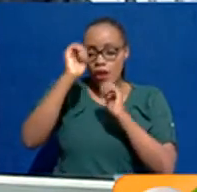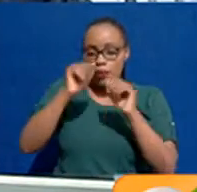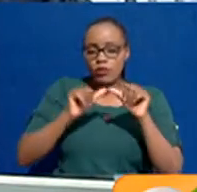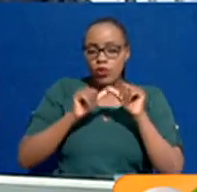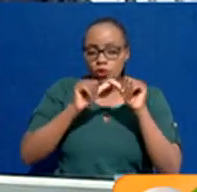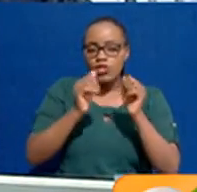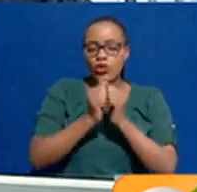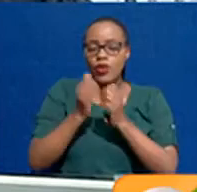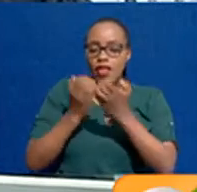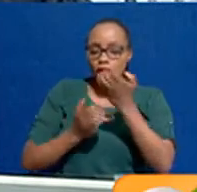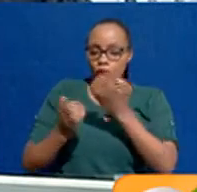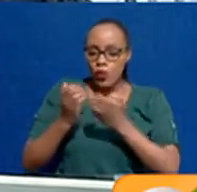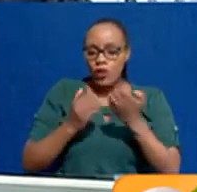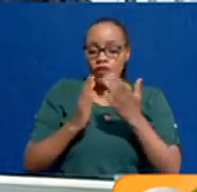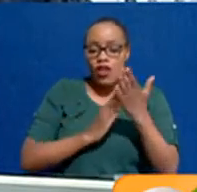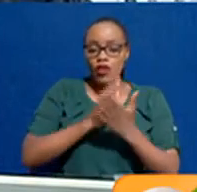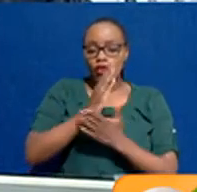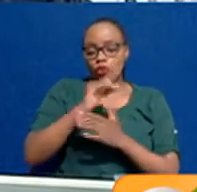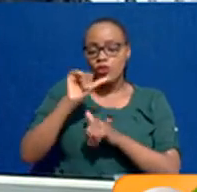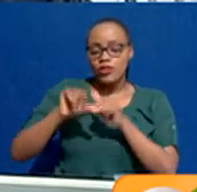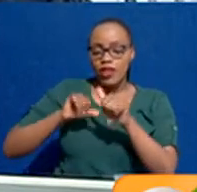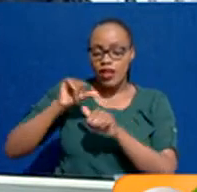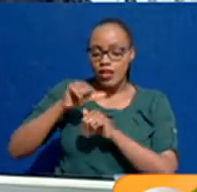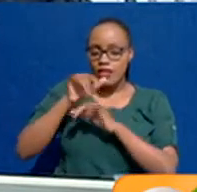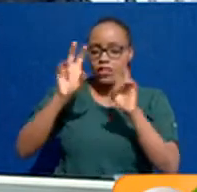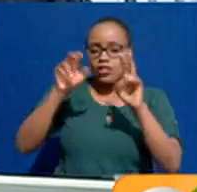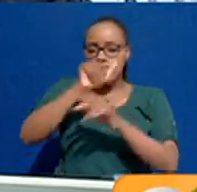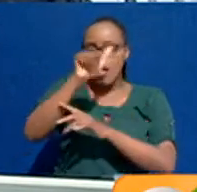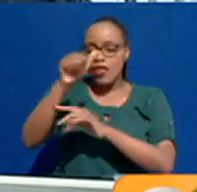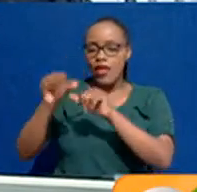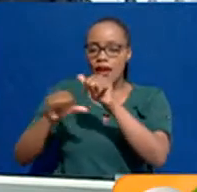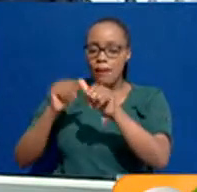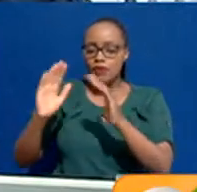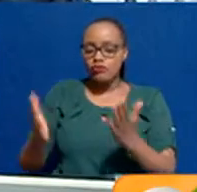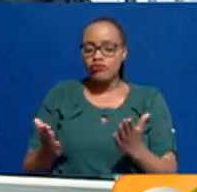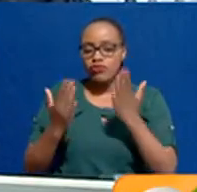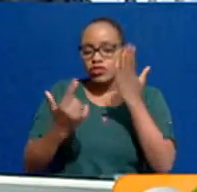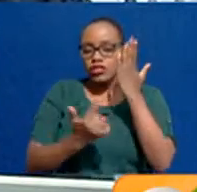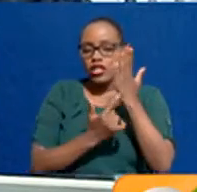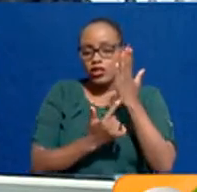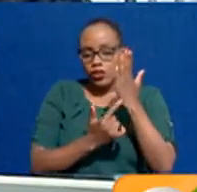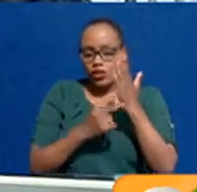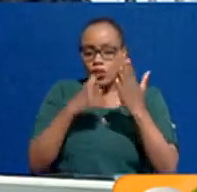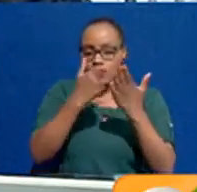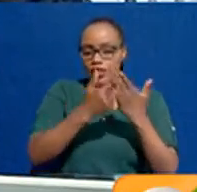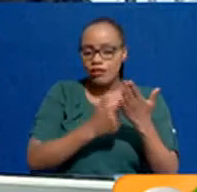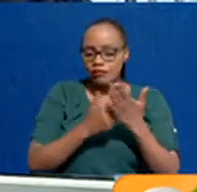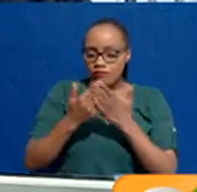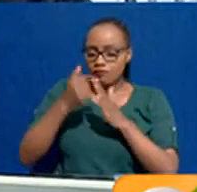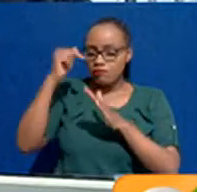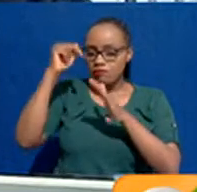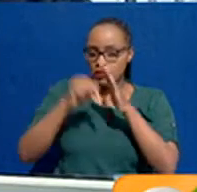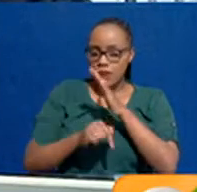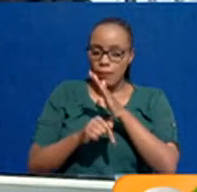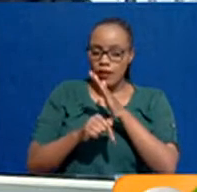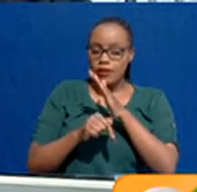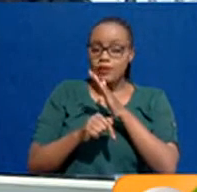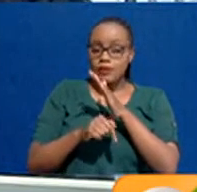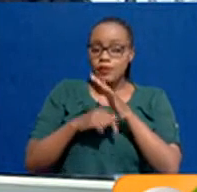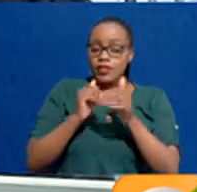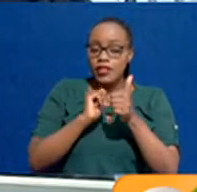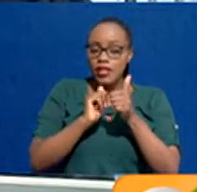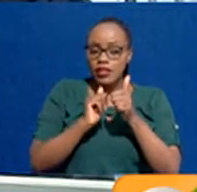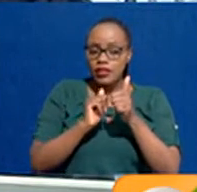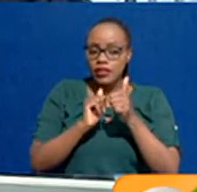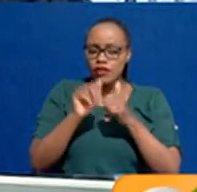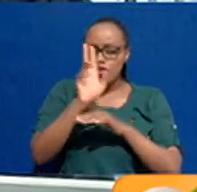uchumi wa taifa kupitia sayansi. Naam, swala hilo na mengine kuhusu uboreshaji wa teknolojia lilijadiliwa kwa kina kwenye mashindano ya